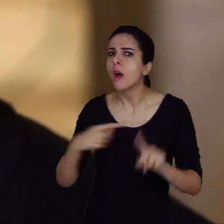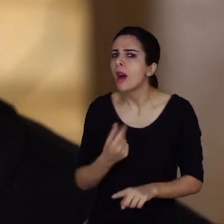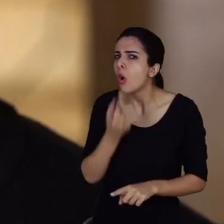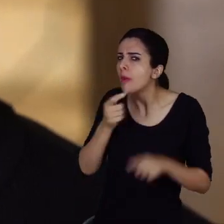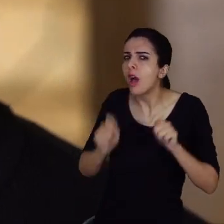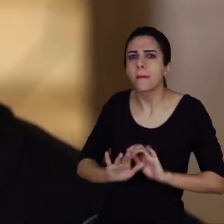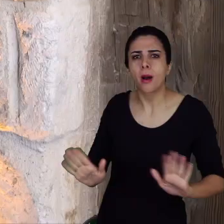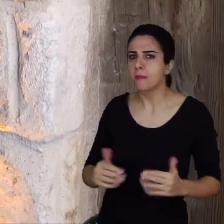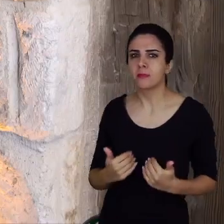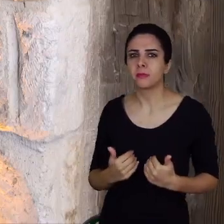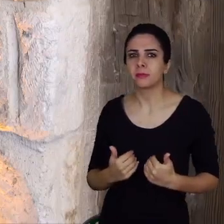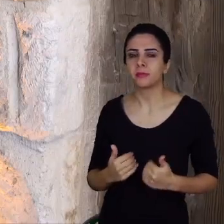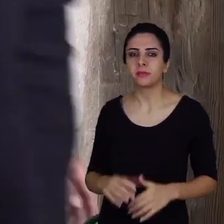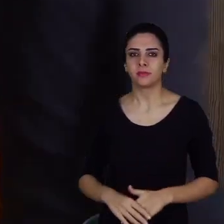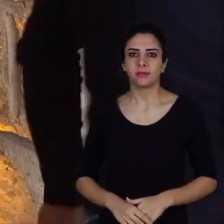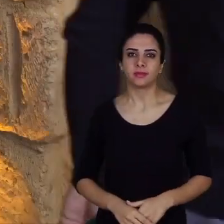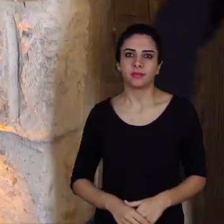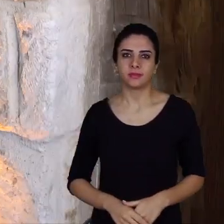Hayır, kullanmıyorum.